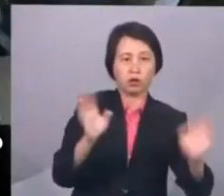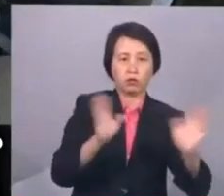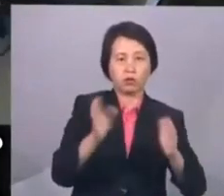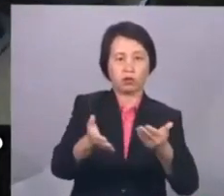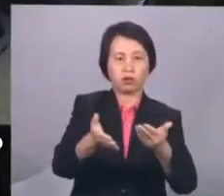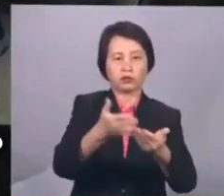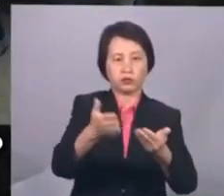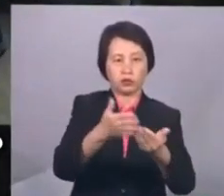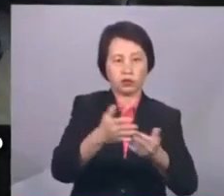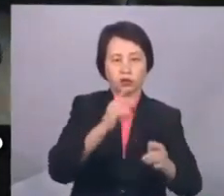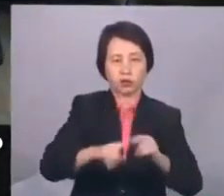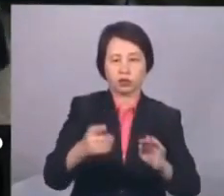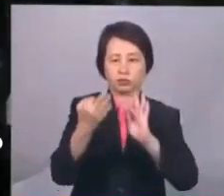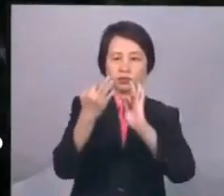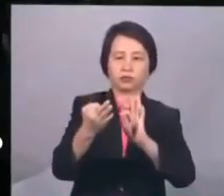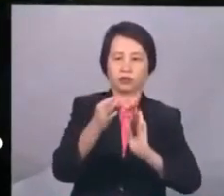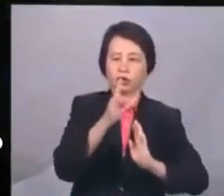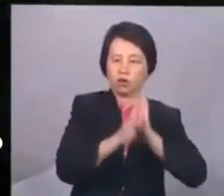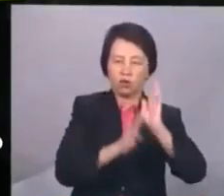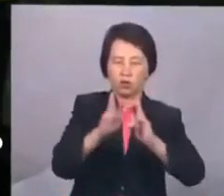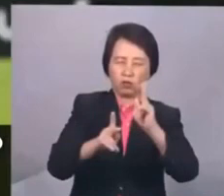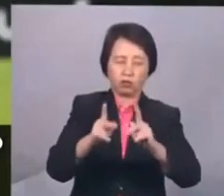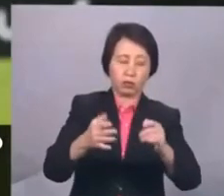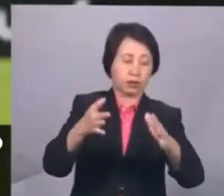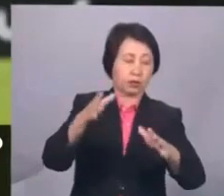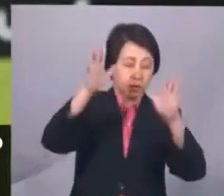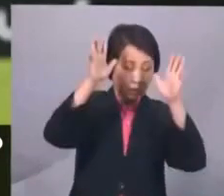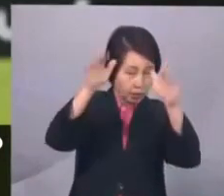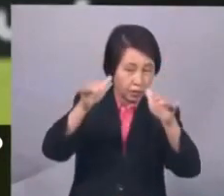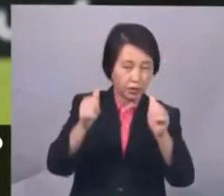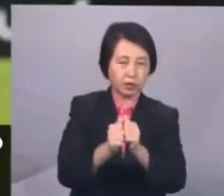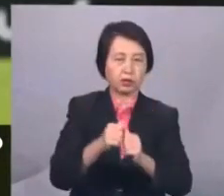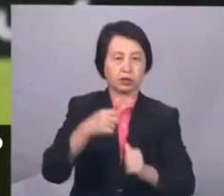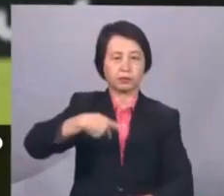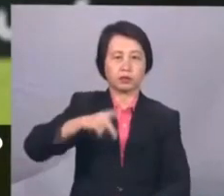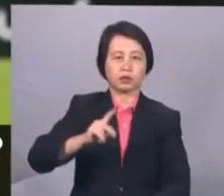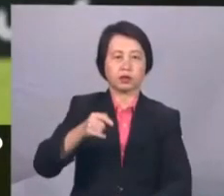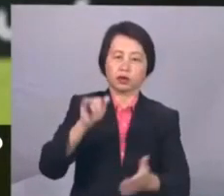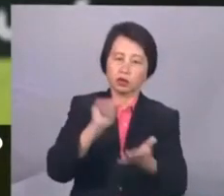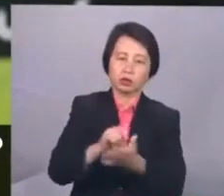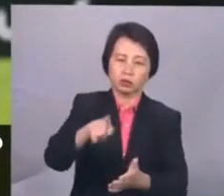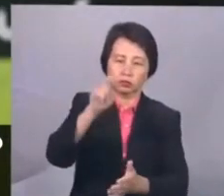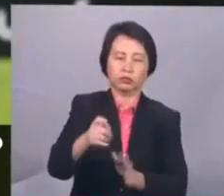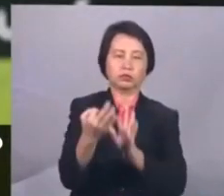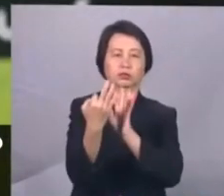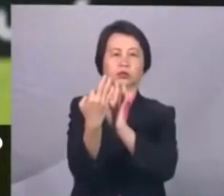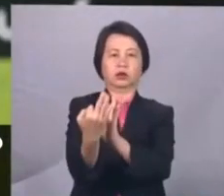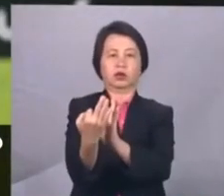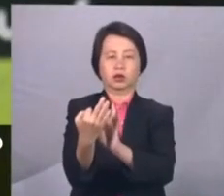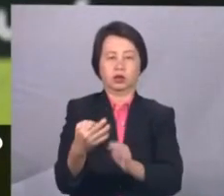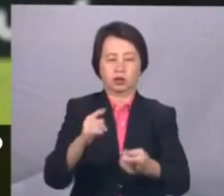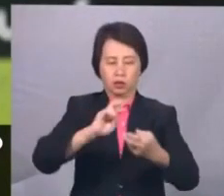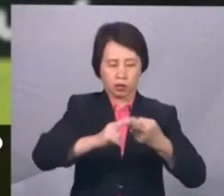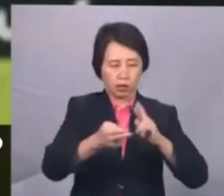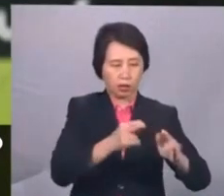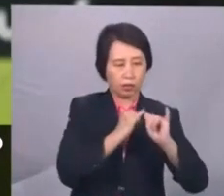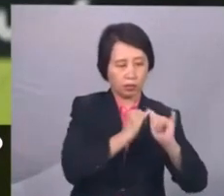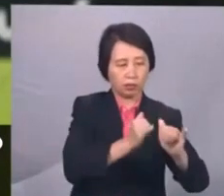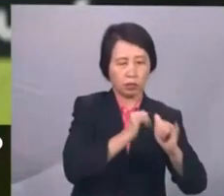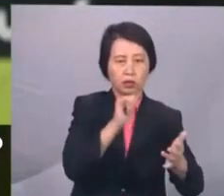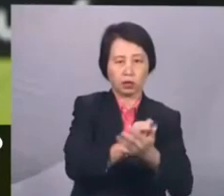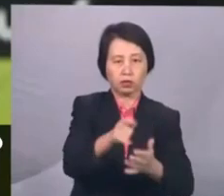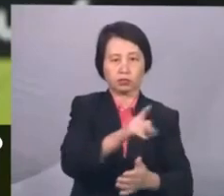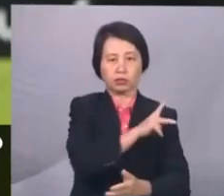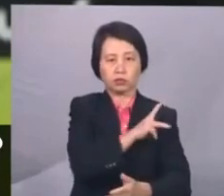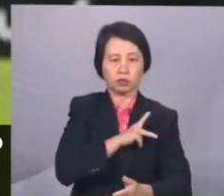satu Karya Muda Namun berdepan karena orang awam yang ingkar dengar handicap juga adalah antara yang perlu dihadapinya rangkaian spa sukanya yang